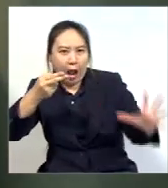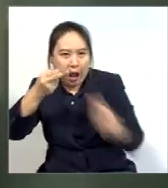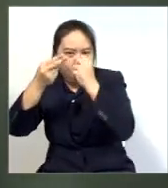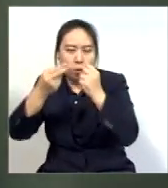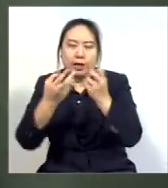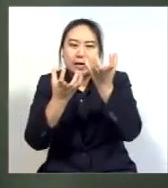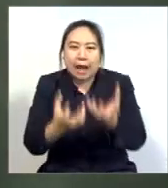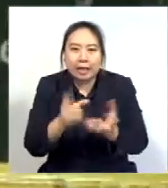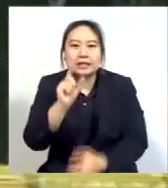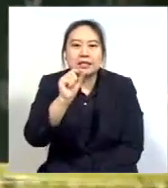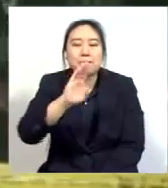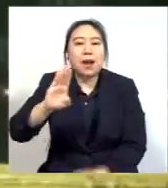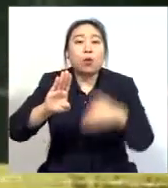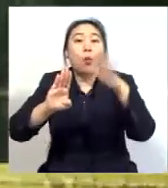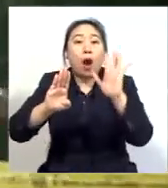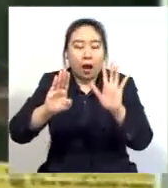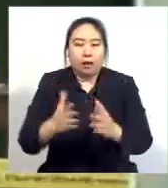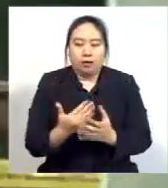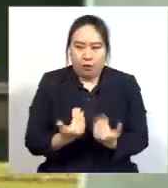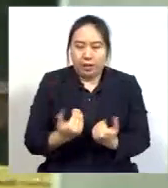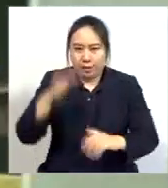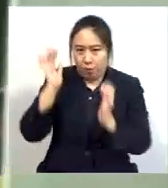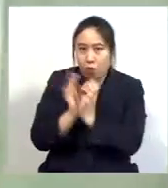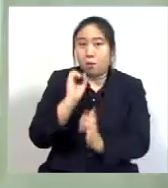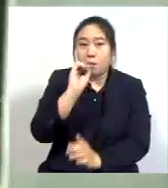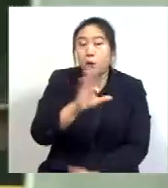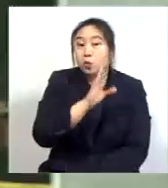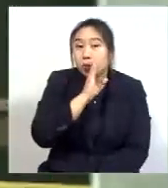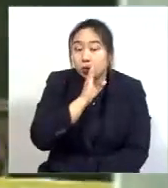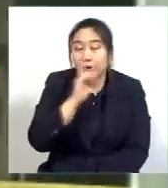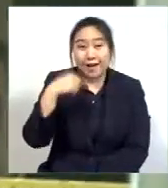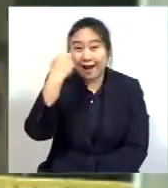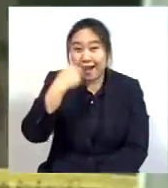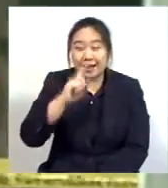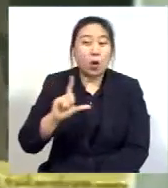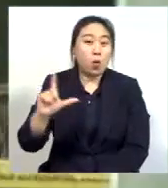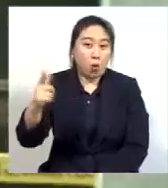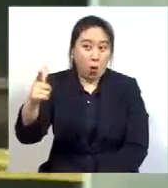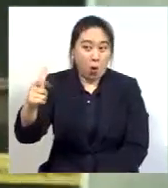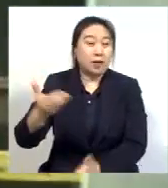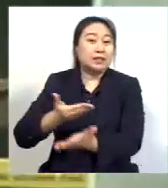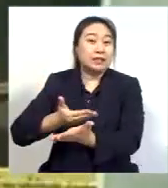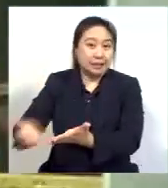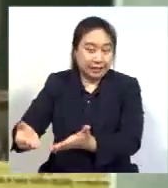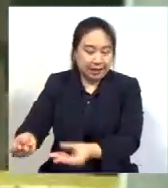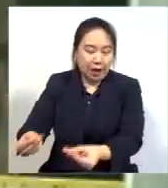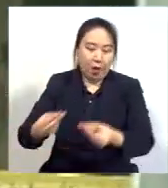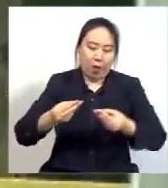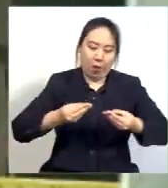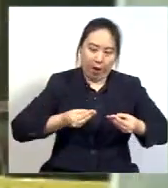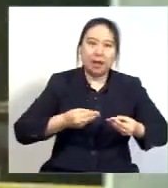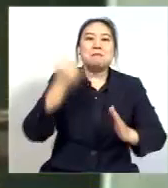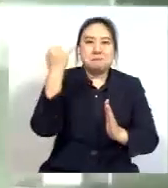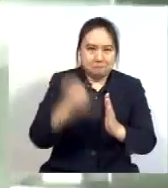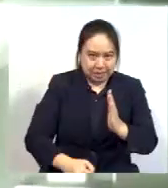ทเนี่ยนะคะทางตำรวจก็ย้ำไปเพิ่มเติมนะคะว่าถ้าหากใครรับซื้อไว้อย่างที่เราทราบกันดีแน่นอนว่ามีความผิดฐานรับของโ